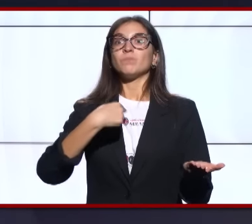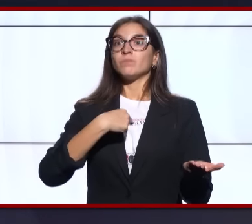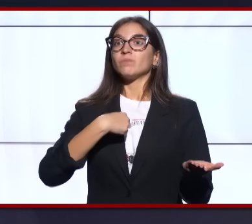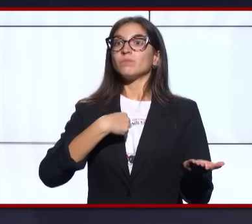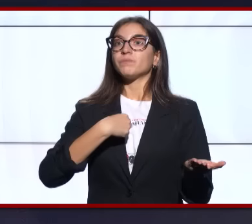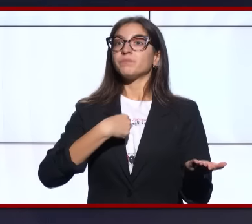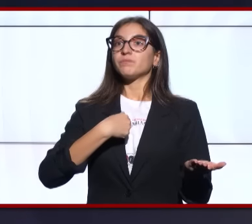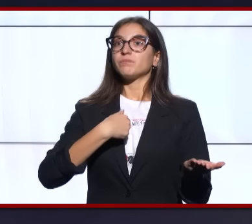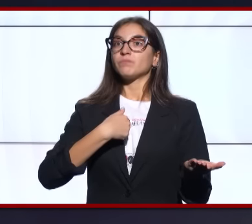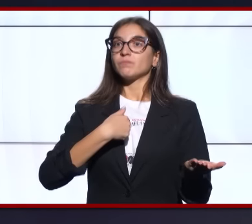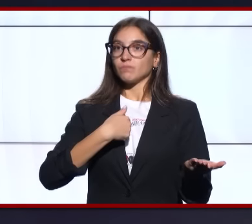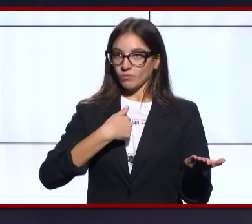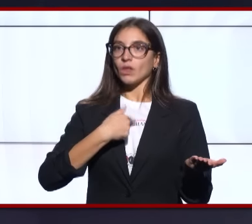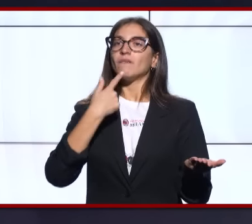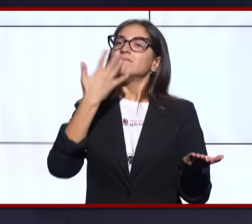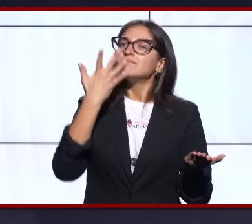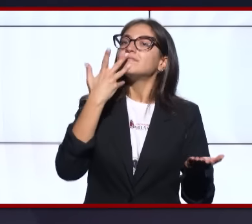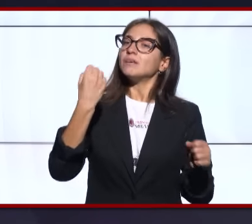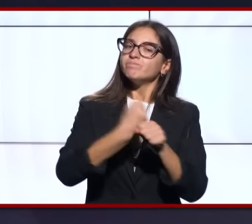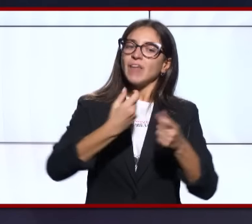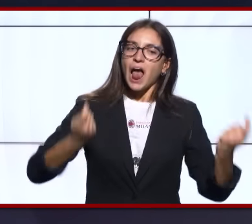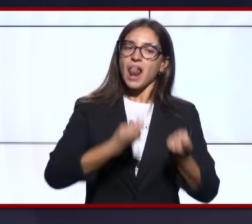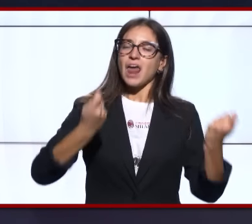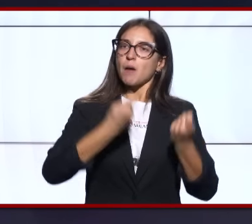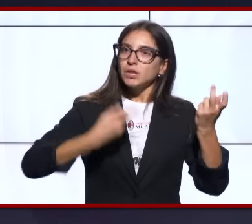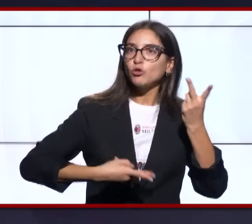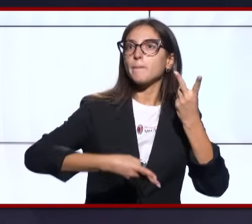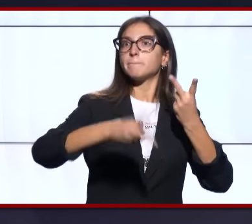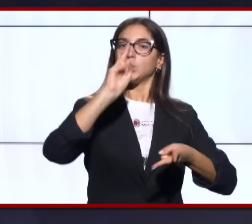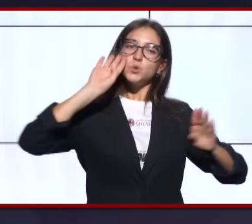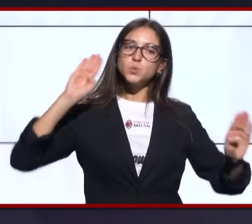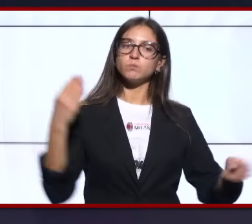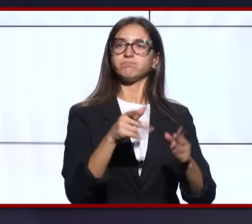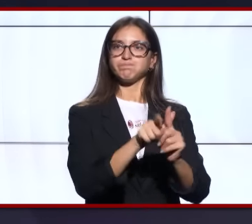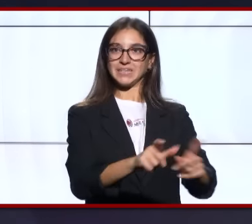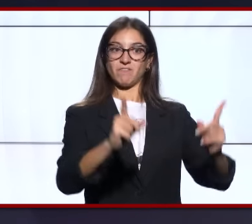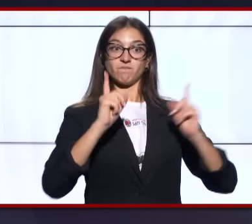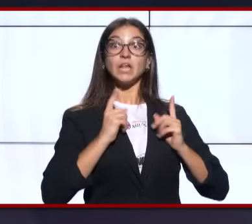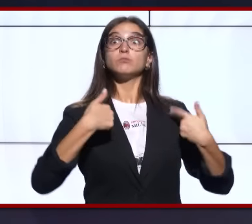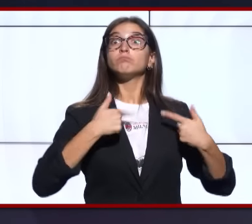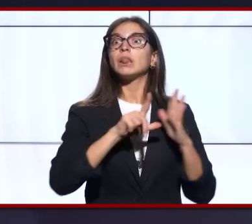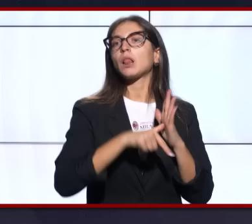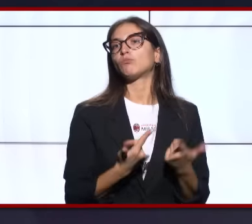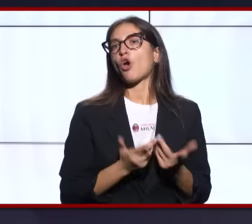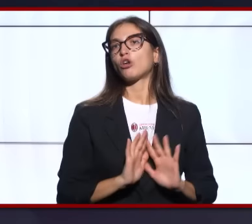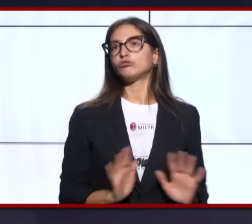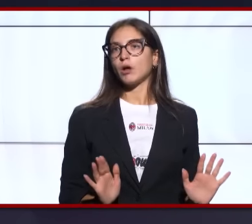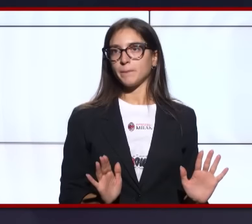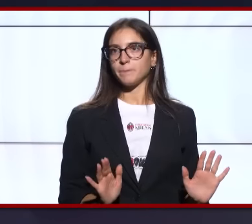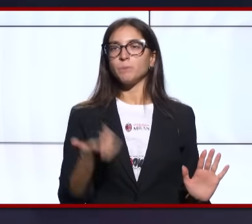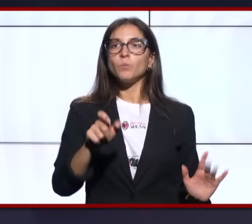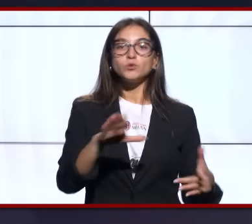lavorare più eh ma non ho tempo perché qui è e e queste